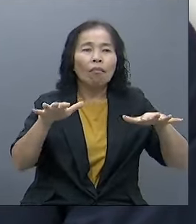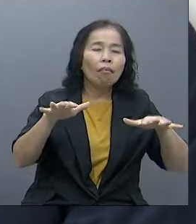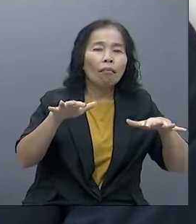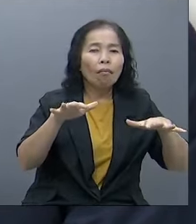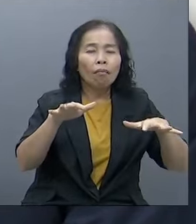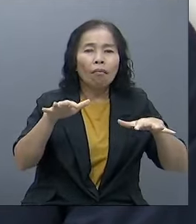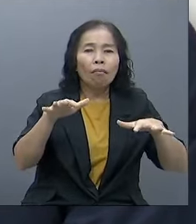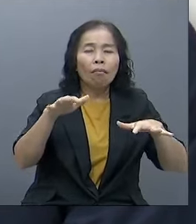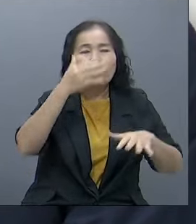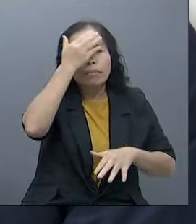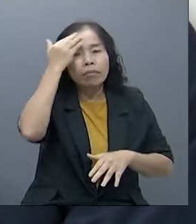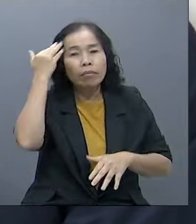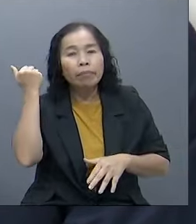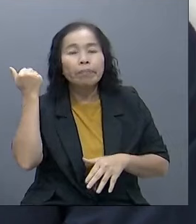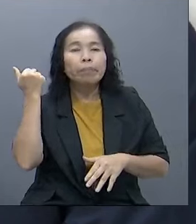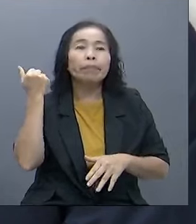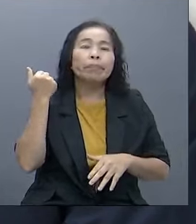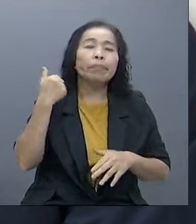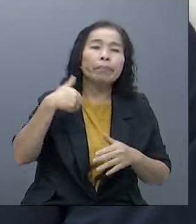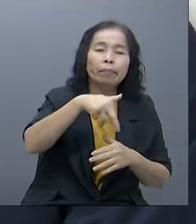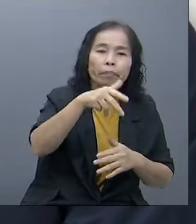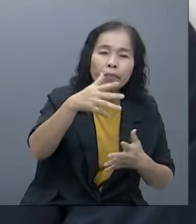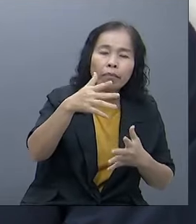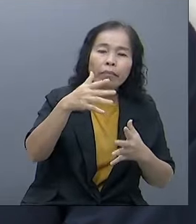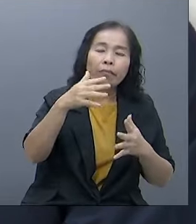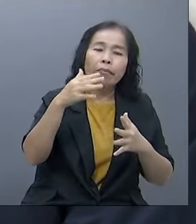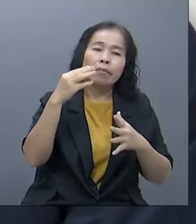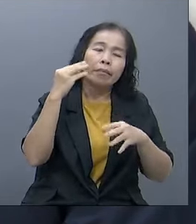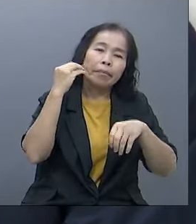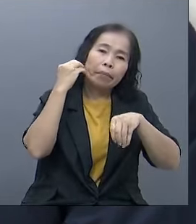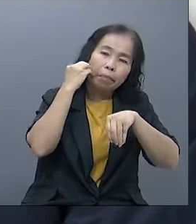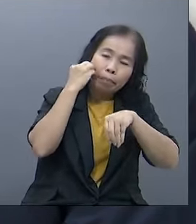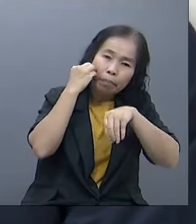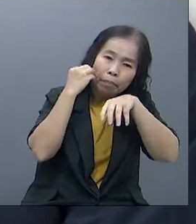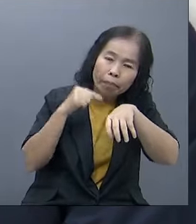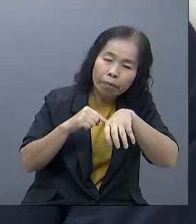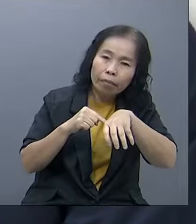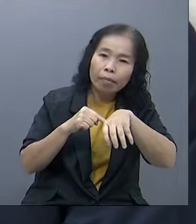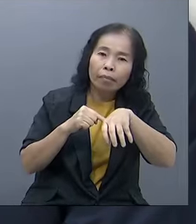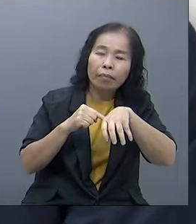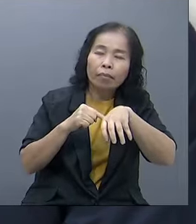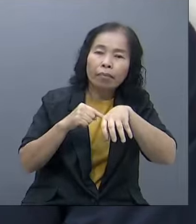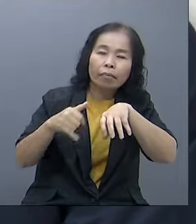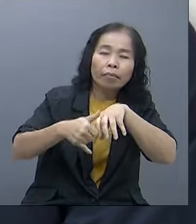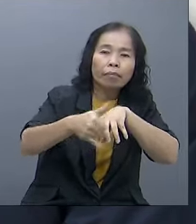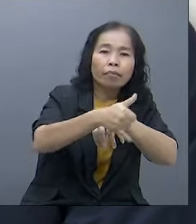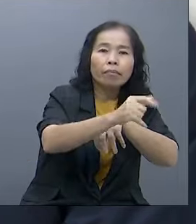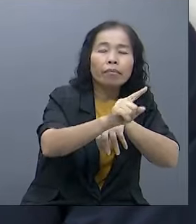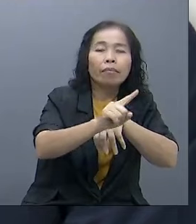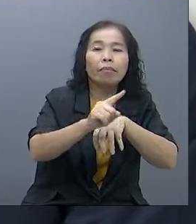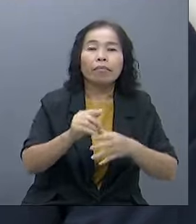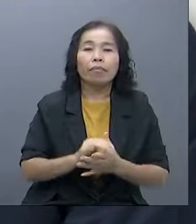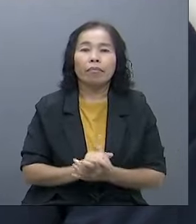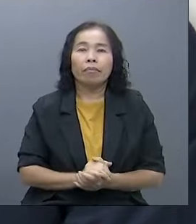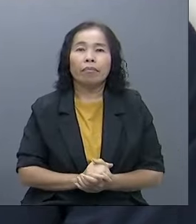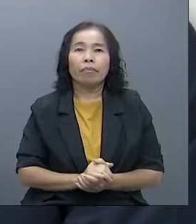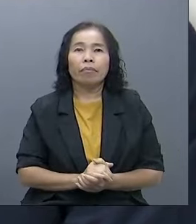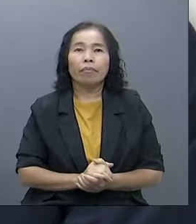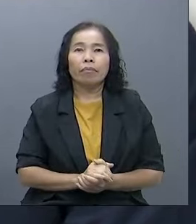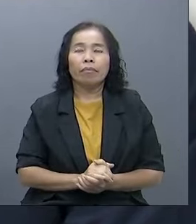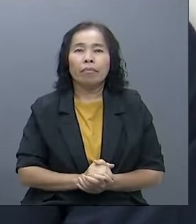บริเวณด้านล่างของบ้านเนื่องจากว่าบ้านของเด็กเนี่ยอยู่บนเนินเขานะครับแล้ว ากนั้นเนี่ยเวลามันมีกระบวนการ